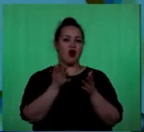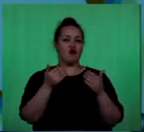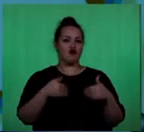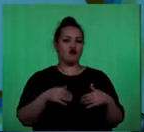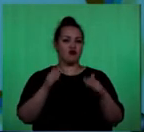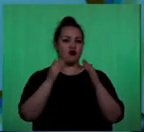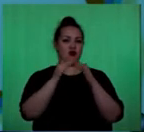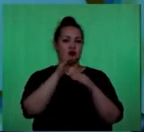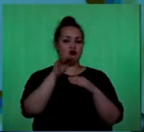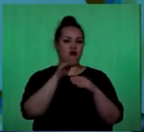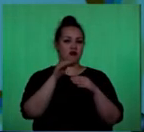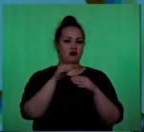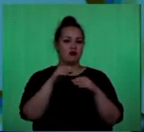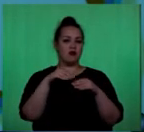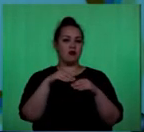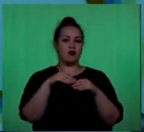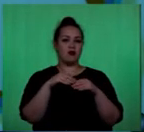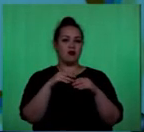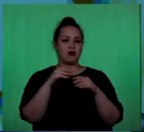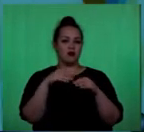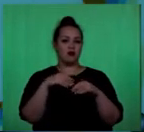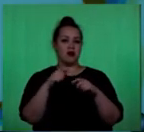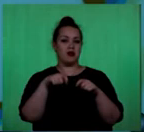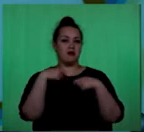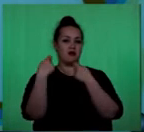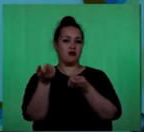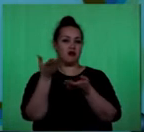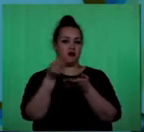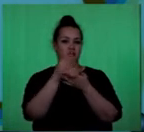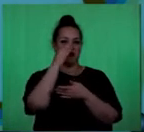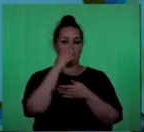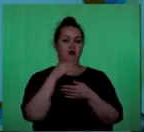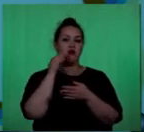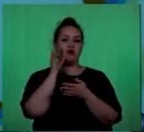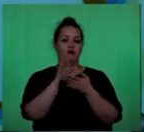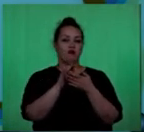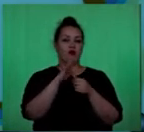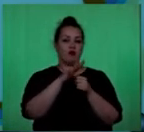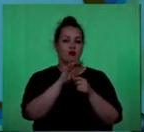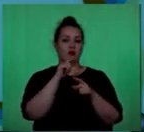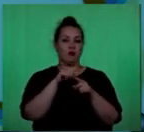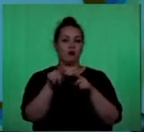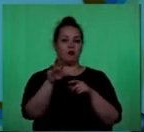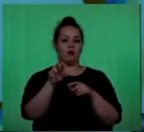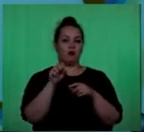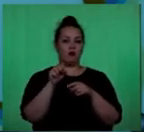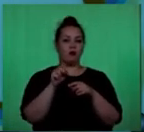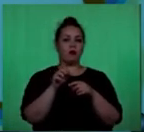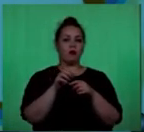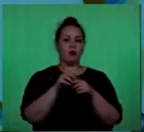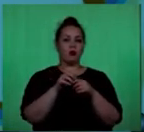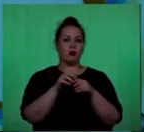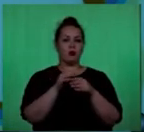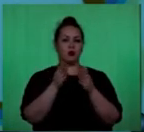так и передай своему папе сказал карлсон он быстро схватил бутылку стены тура там